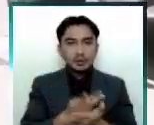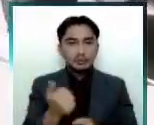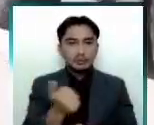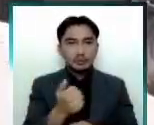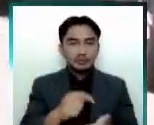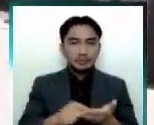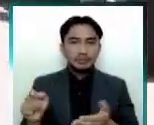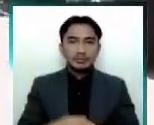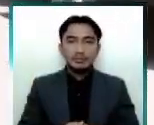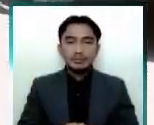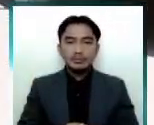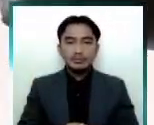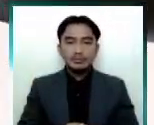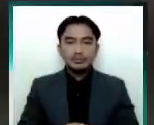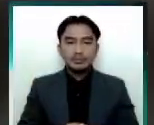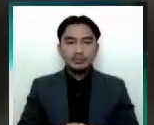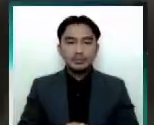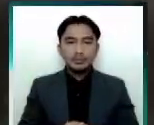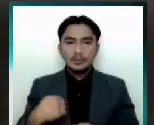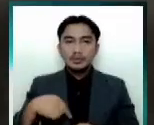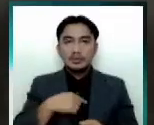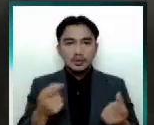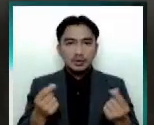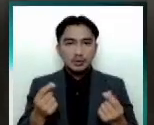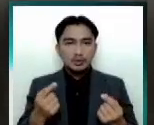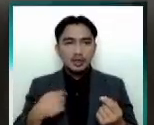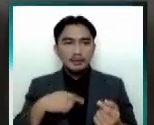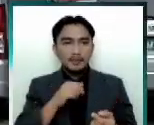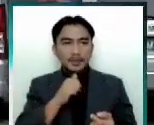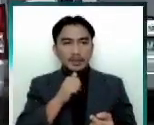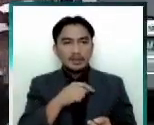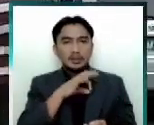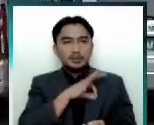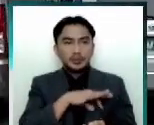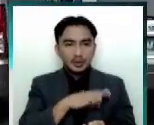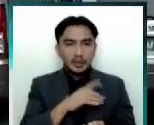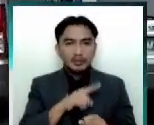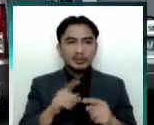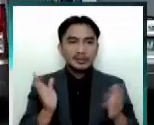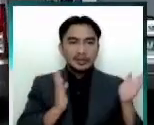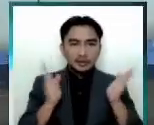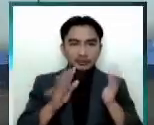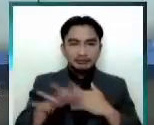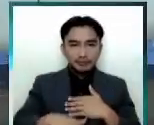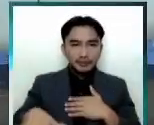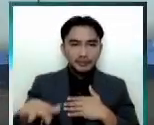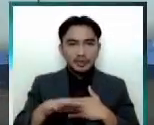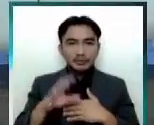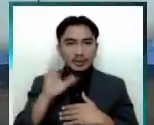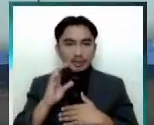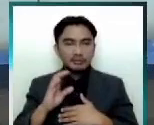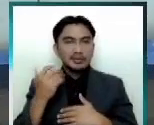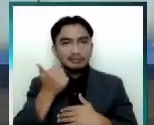pong magserbisyo sa ating mga mananakay, saan po tayo ng ibang resources. Sang-ayon naman ng LTFRB na dapat nang ang